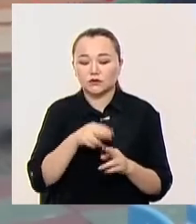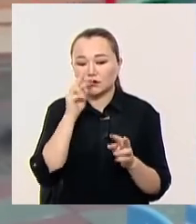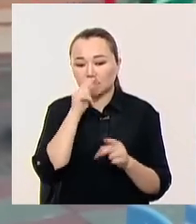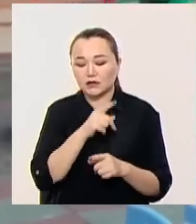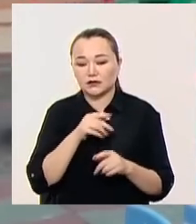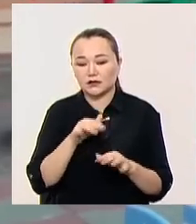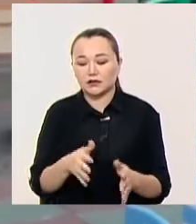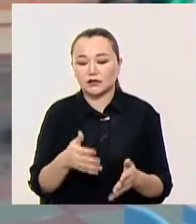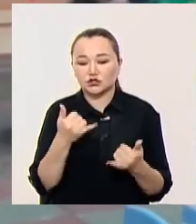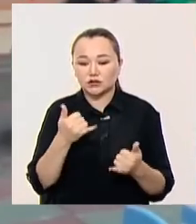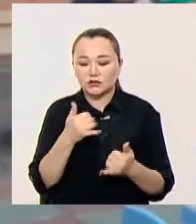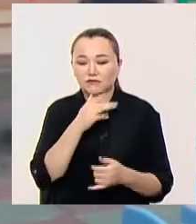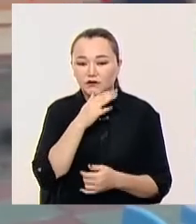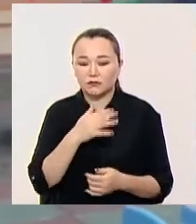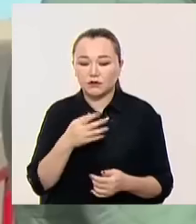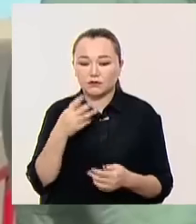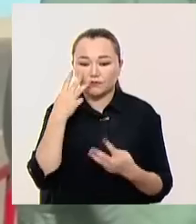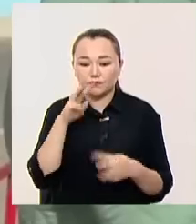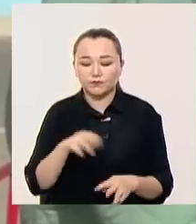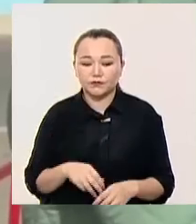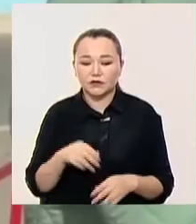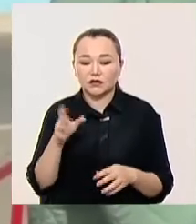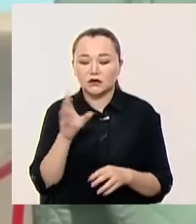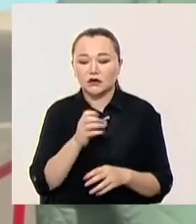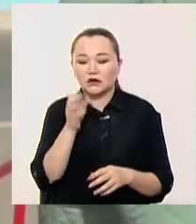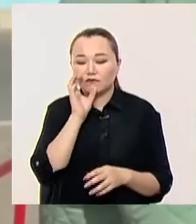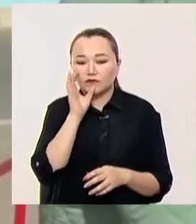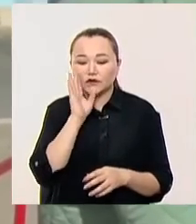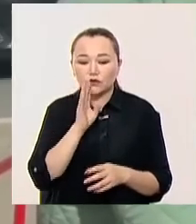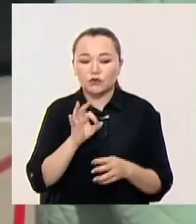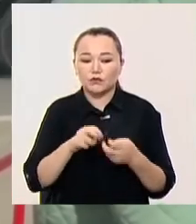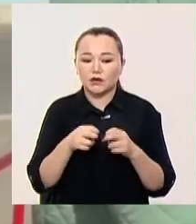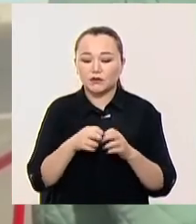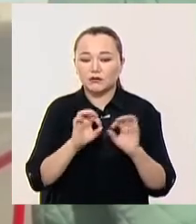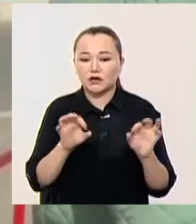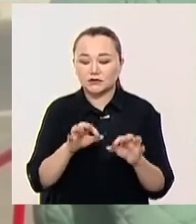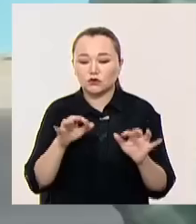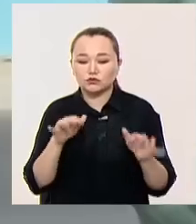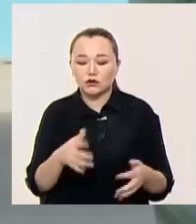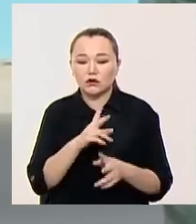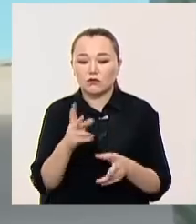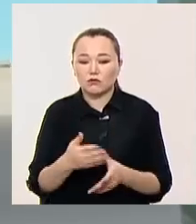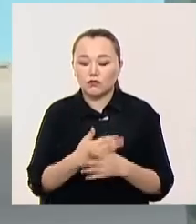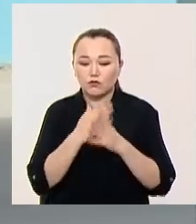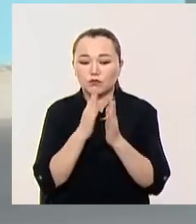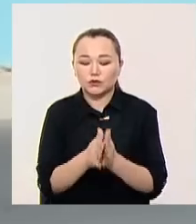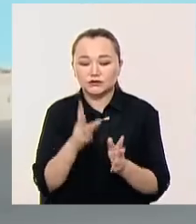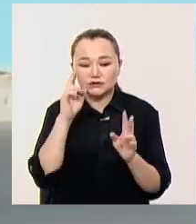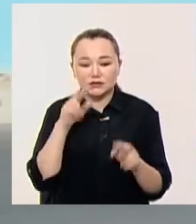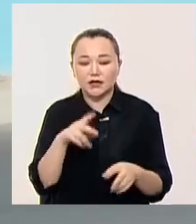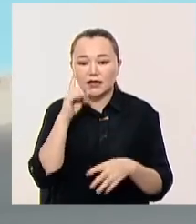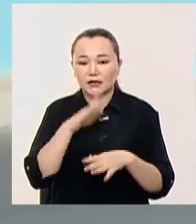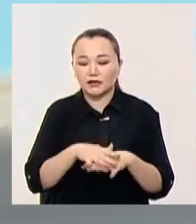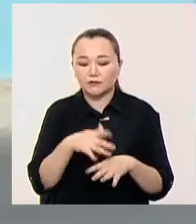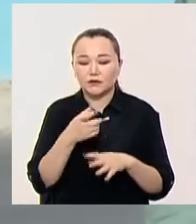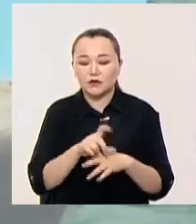деп ойлаймын қазіргі заманда. Ауыз судың әлегін айта-айта шаршаған халық енді кімнен көмек сұрарын білмей отыр. Әкімдіктегілер